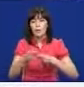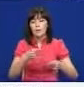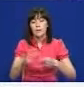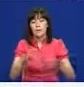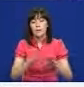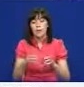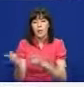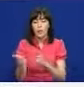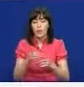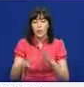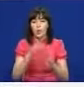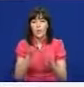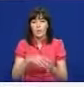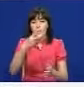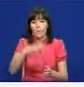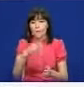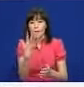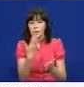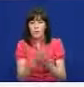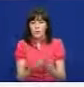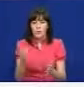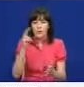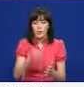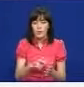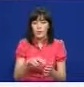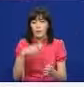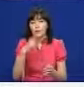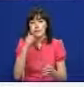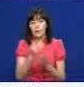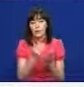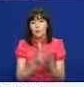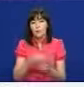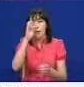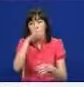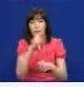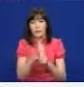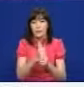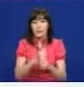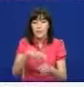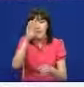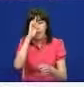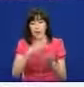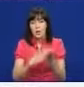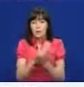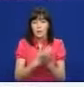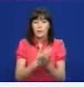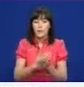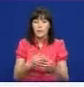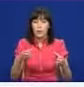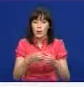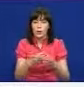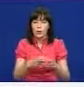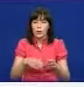тарапынан даярлау орталығына 25 ұсыныс келіп түсіпті. Демек, реформадағы мемлекет басшысының мемлекеттік қызметкерлер корпусын